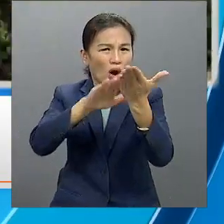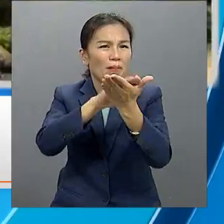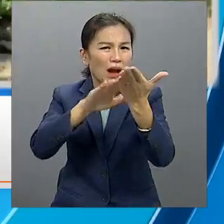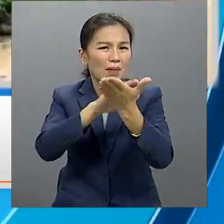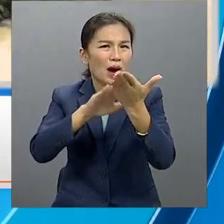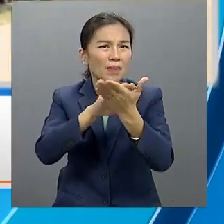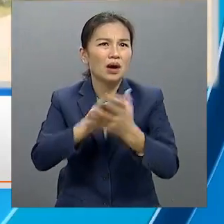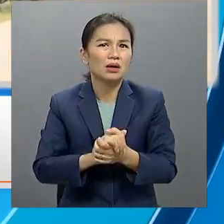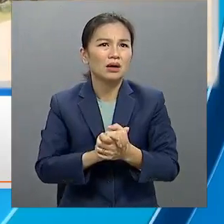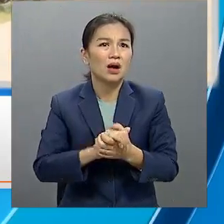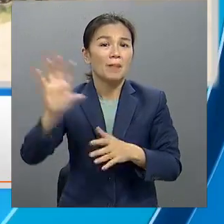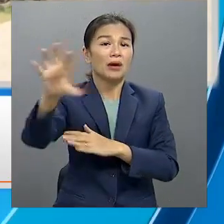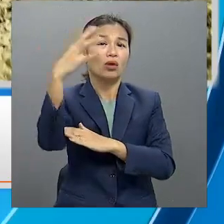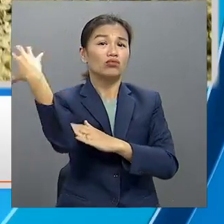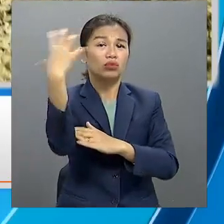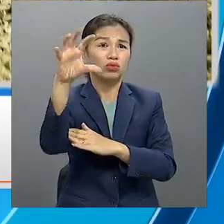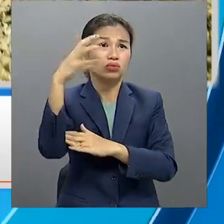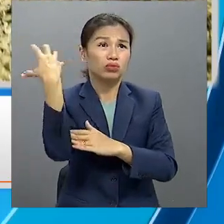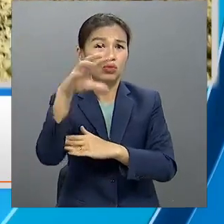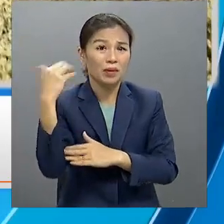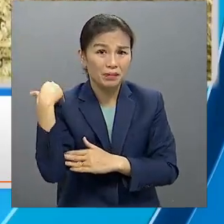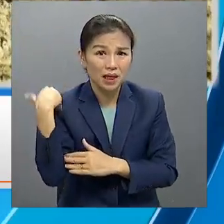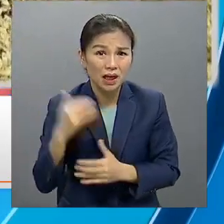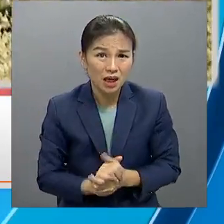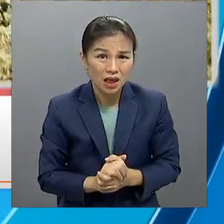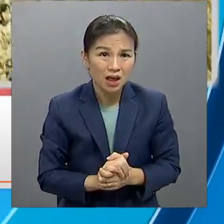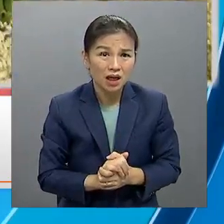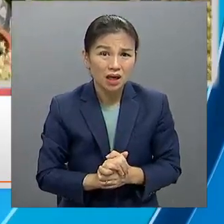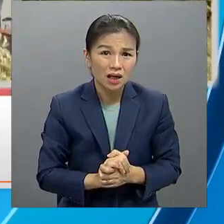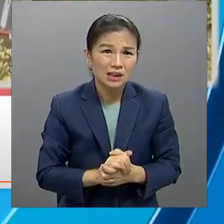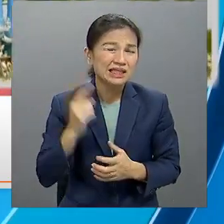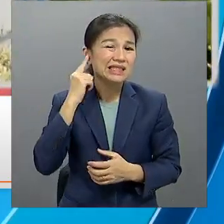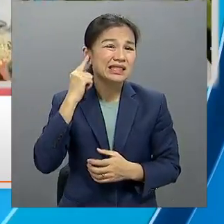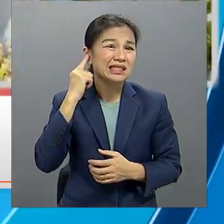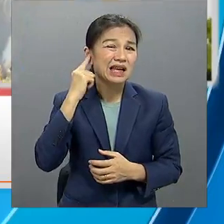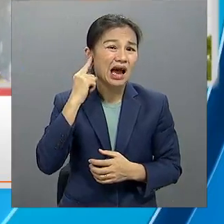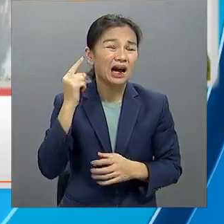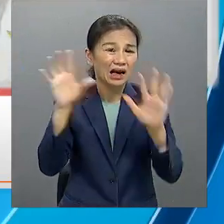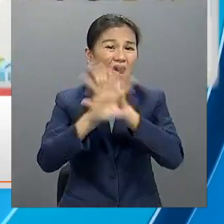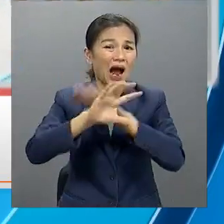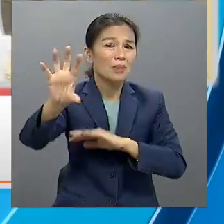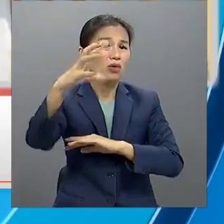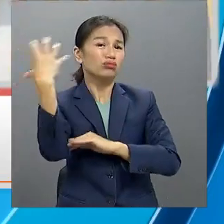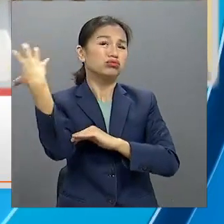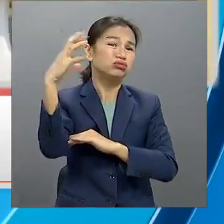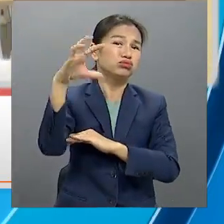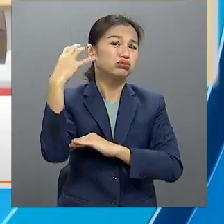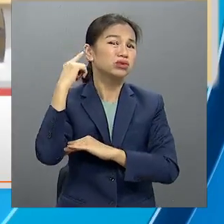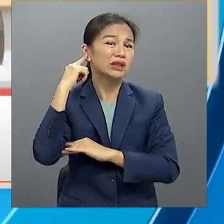มมาเปล่าคะเสียงมัน นะ เสียงมันอู้ค่ะเหมือนกับว่าอยู่ตรงพัดลมหรือเปล่าคะ